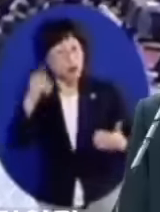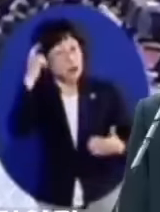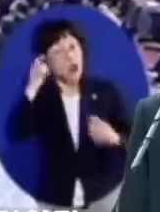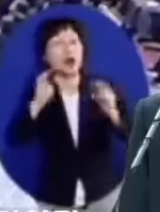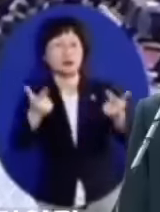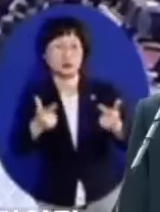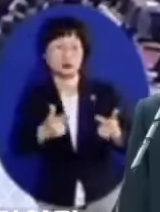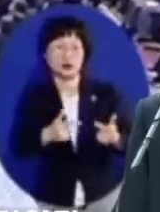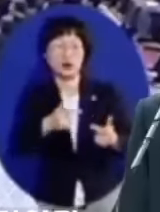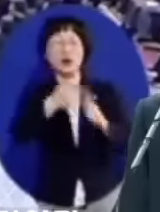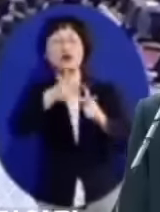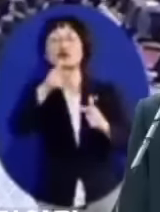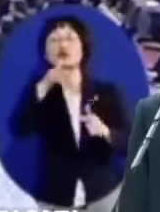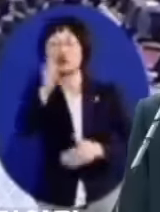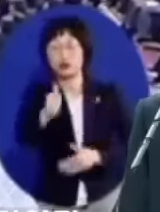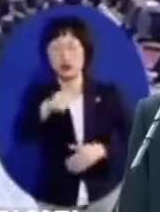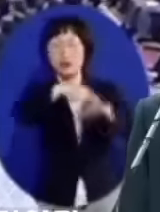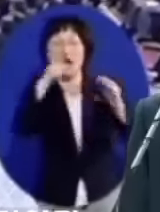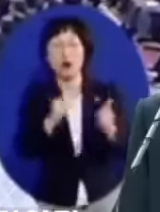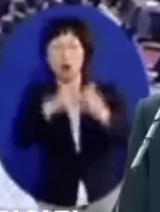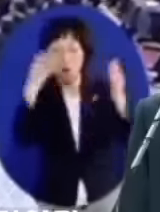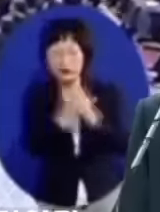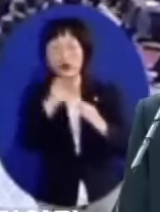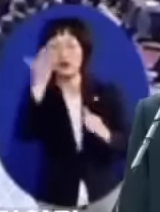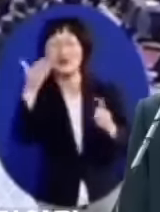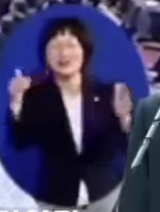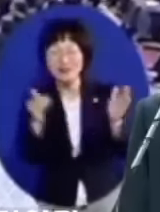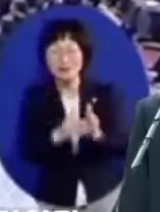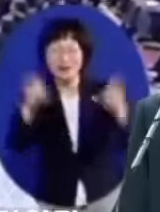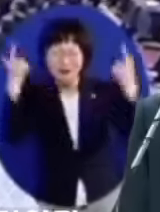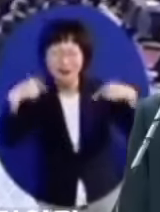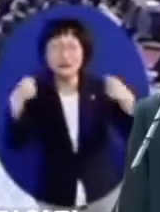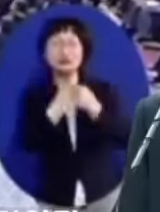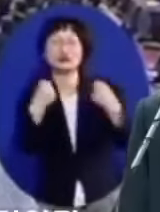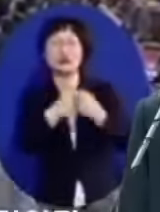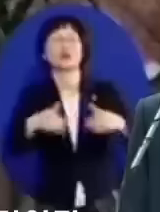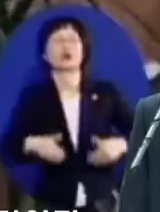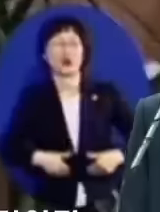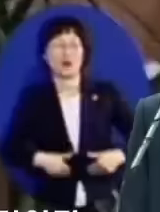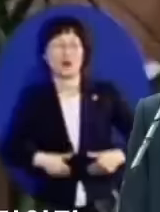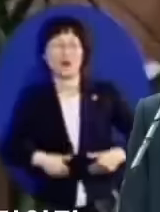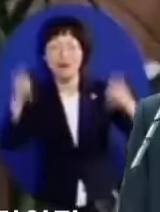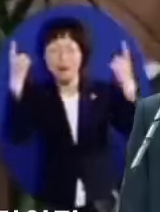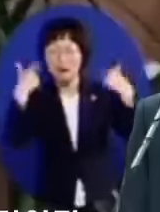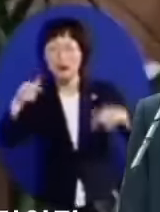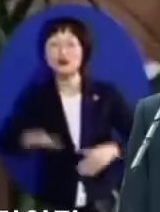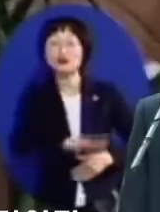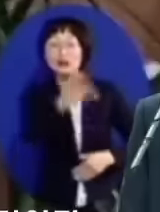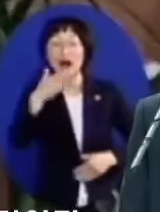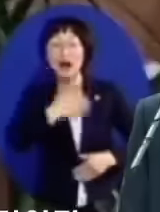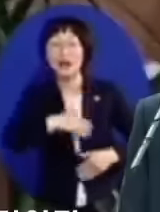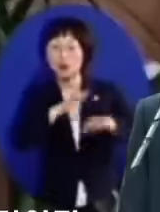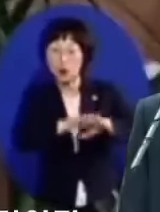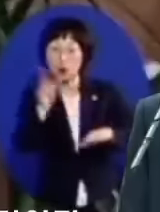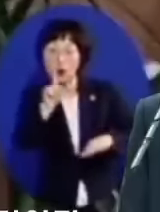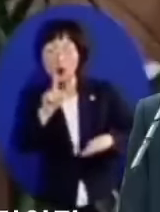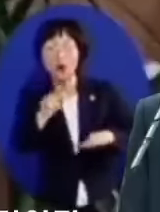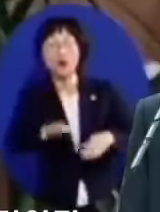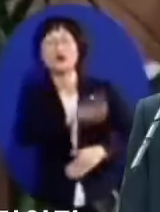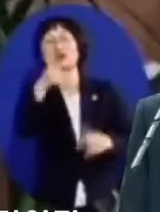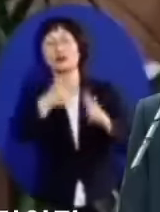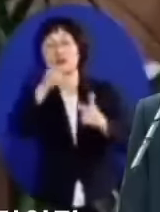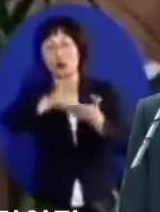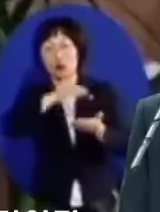예수님의 주인이 마음에 되기까지 항상 우리가 투쟁을 해야 되는 것인데 늘 우리가 알아야 될 것은 우리는 그리스도와 함께